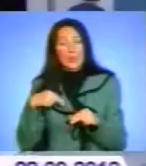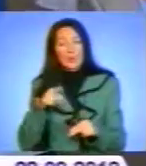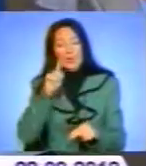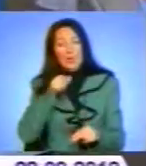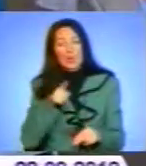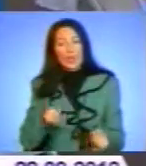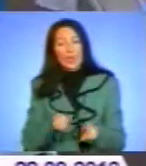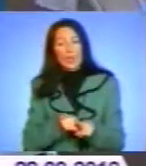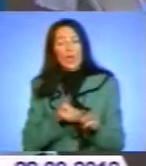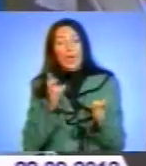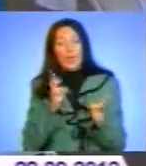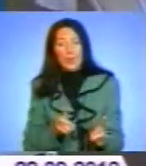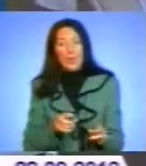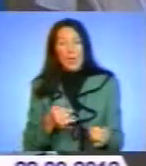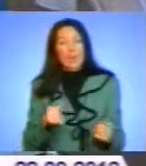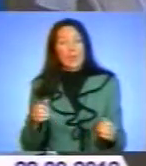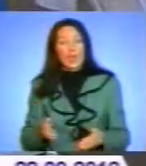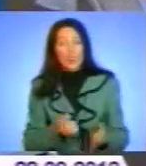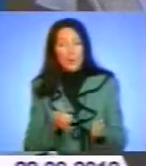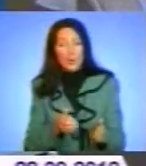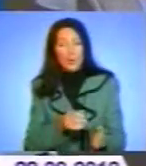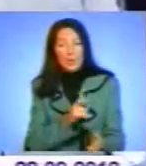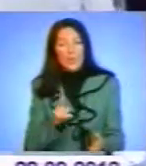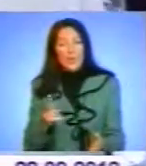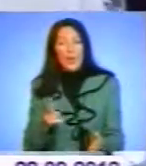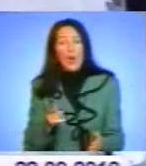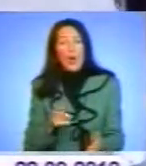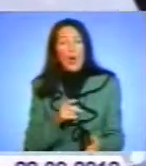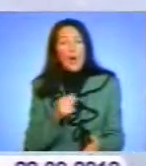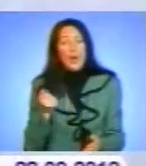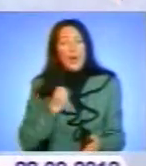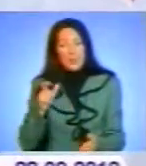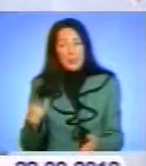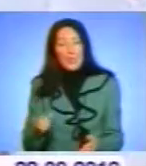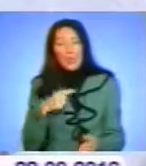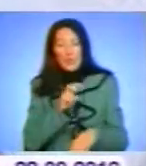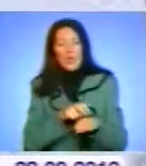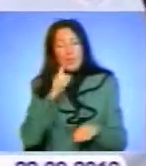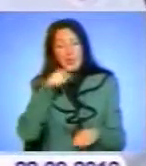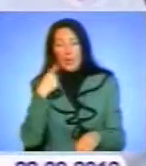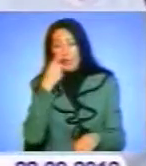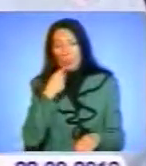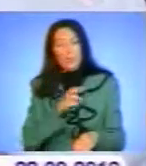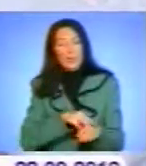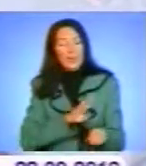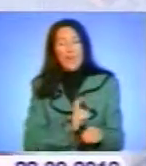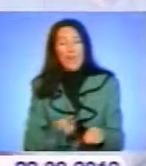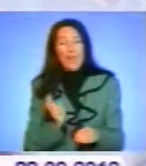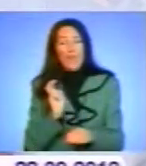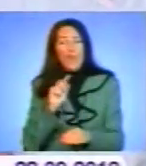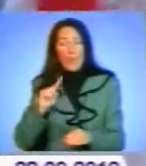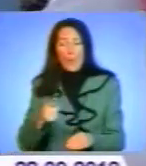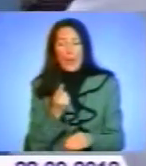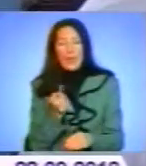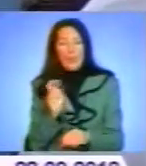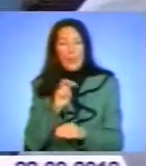дорозі. Декого із правоохоронців лікарі Тернопільської обласної комунальної станції переливання крові знають в обличчя. Міліціонери не вперше переступають поріг цього